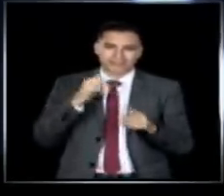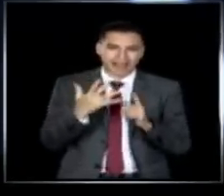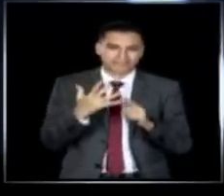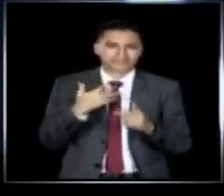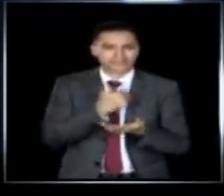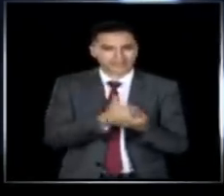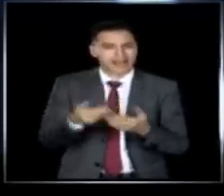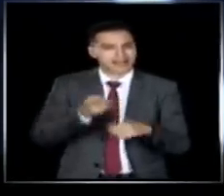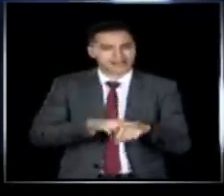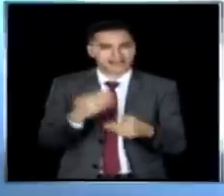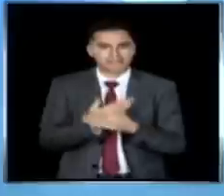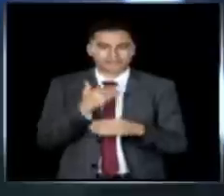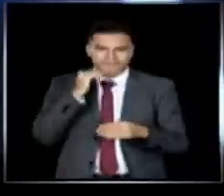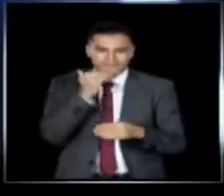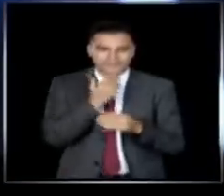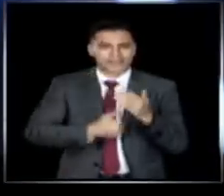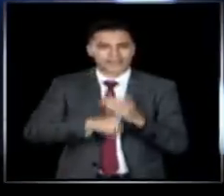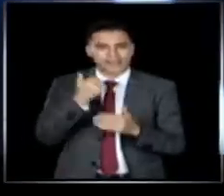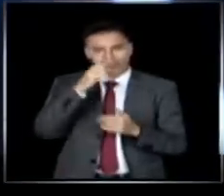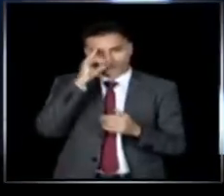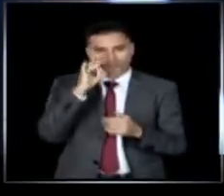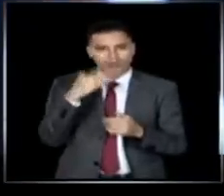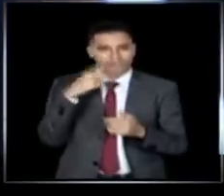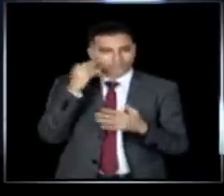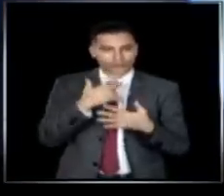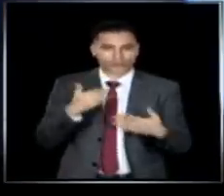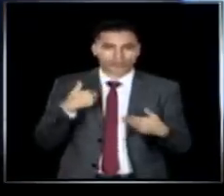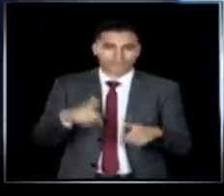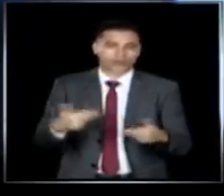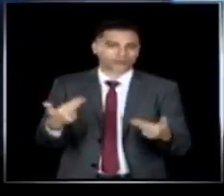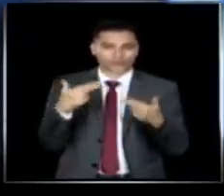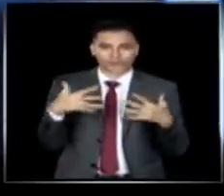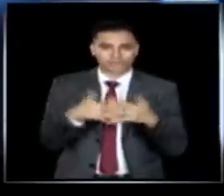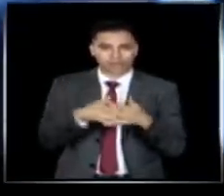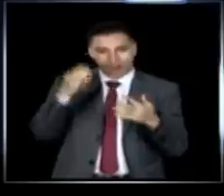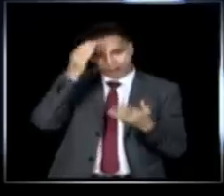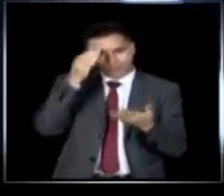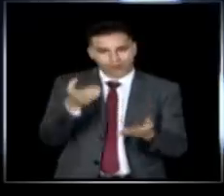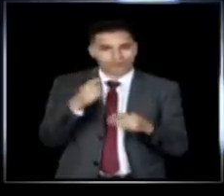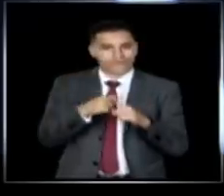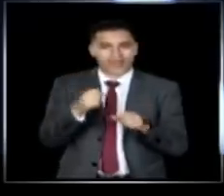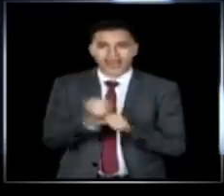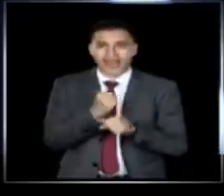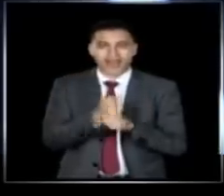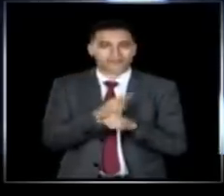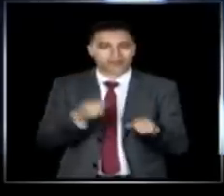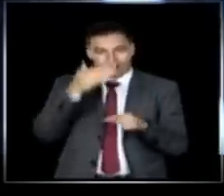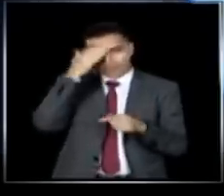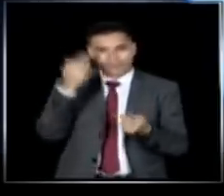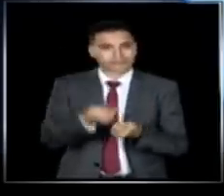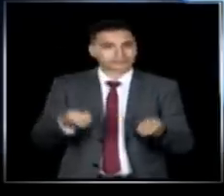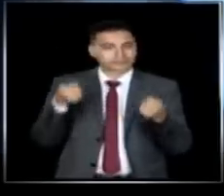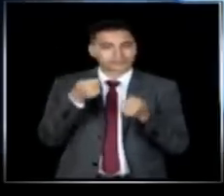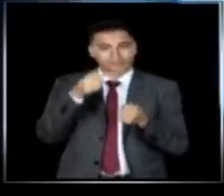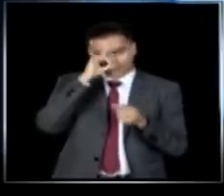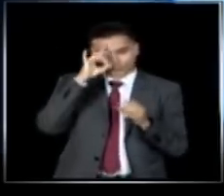ونرجع بالكاس لجامعتنا بإذن الله. فرحانة برجوعي تاني للاستوديو برنامج العباقرة، وفخورة بعناصر التيم الموسم ده لأنهم عندهم أكتر خبرة من الموسم اللي فات،